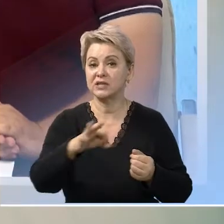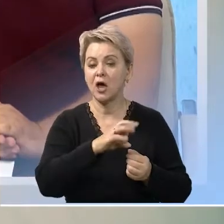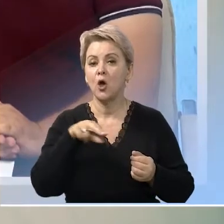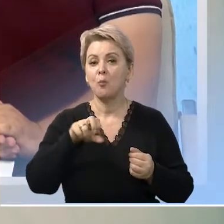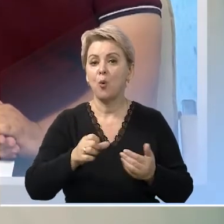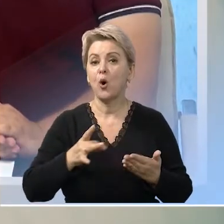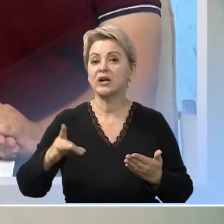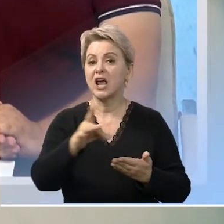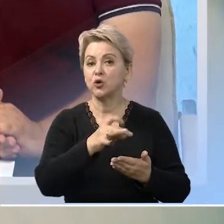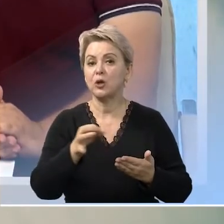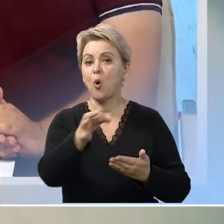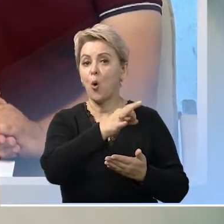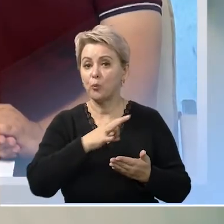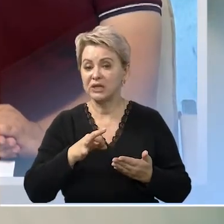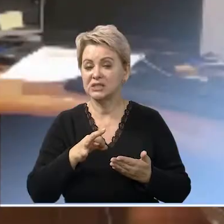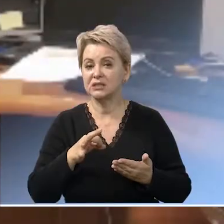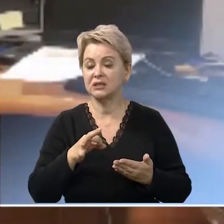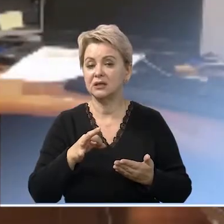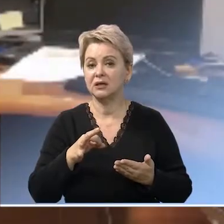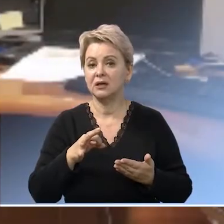Ростовской области, по районам области.